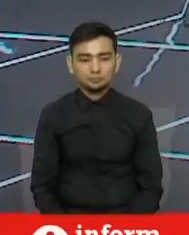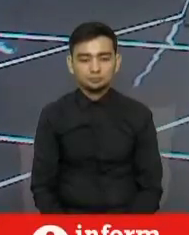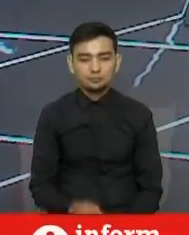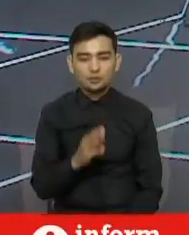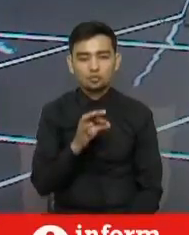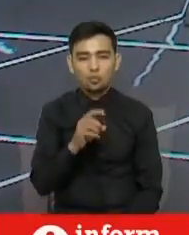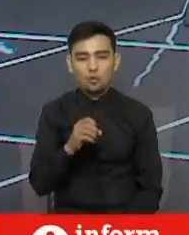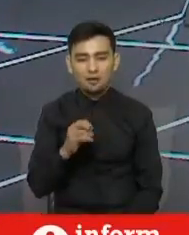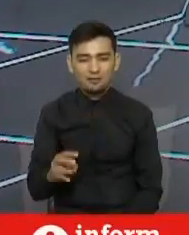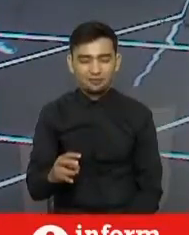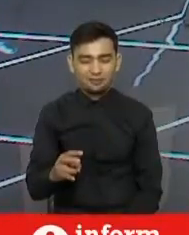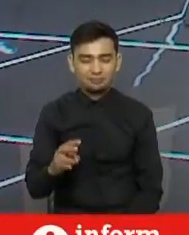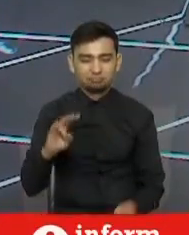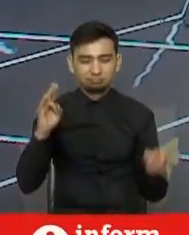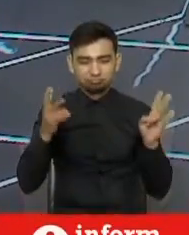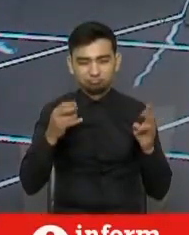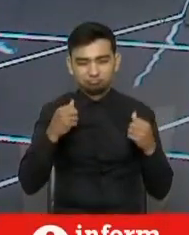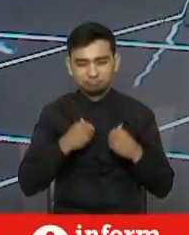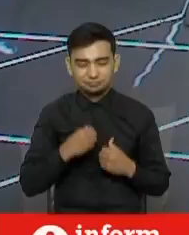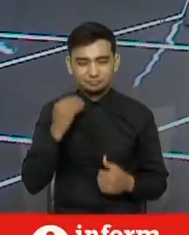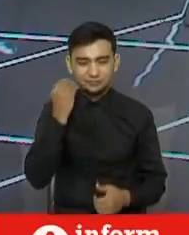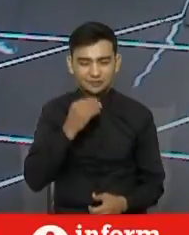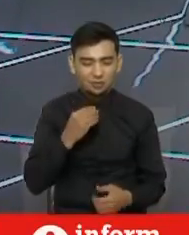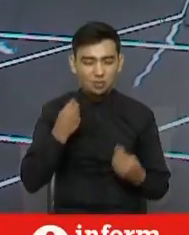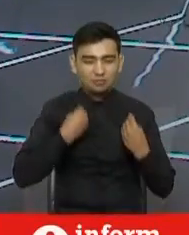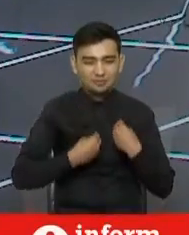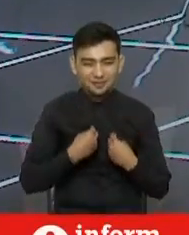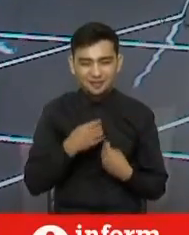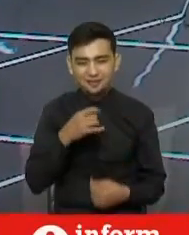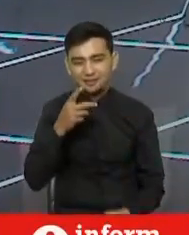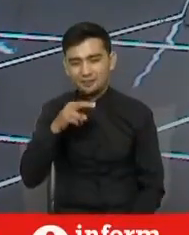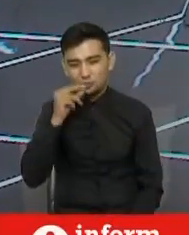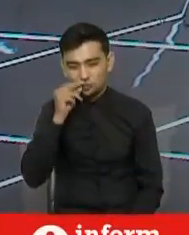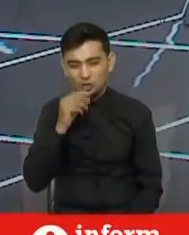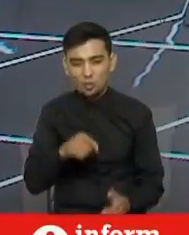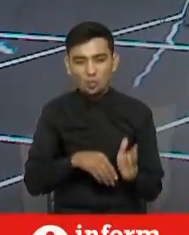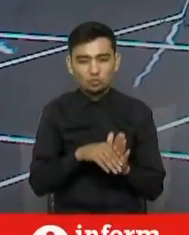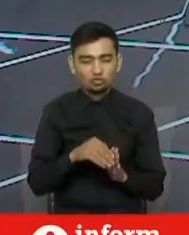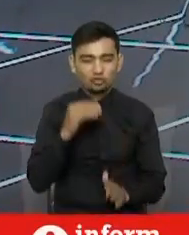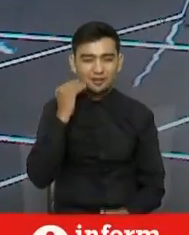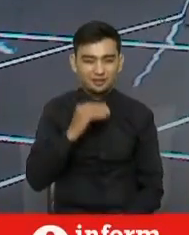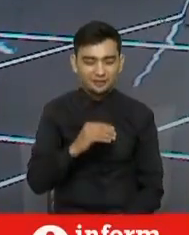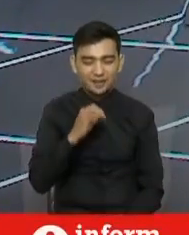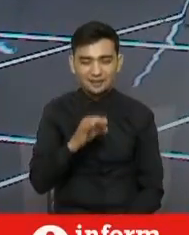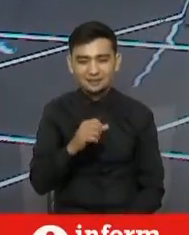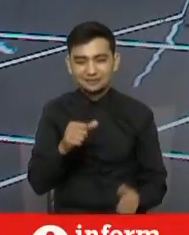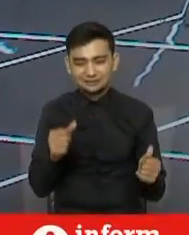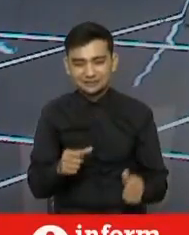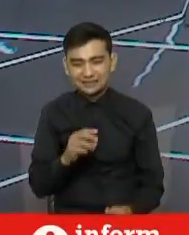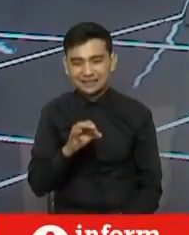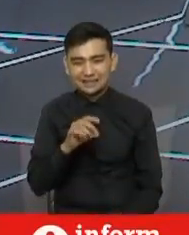шокан бренд стильной и удобной мужской одежды которая предлагает своим клиентам лучшее сочетание качества дизайна и